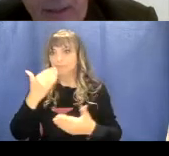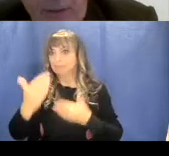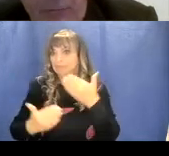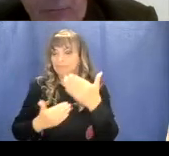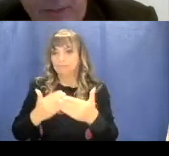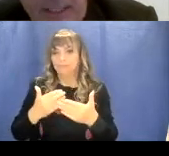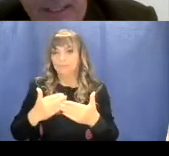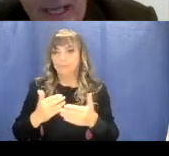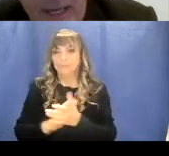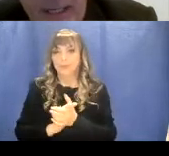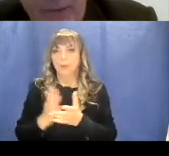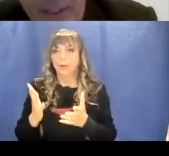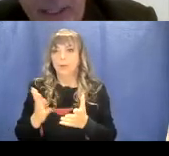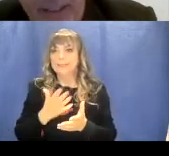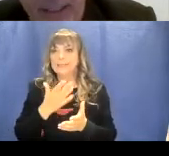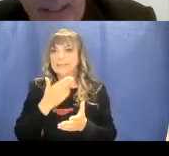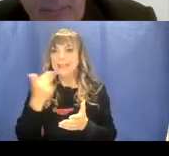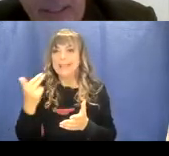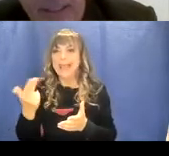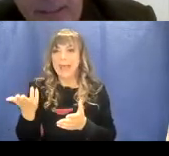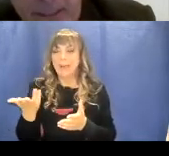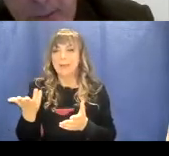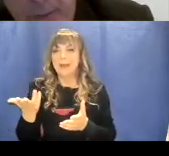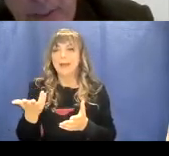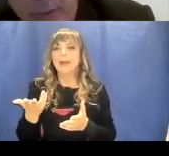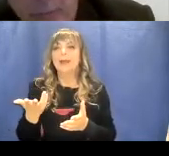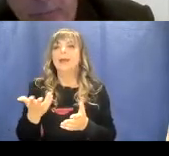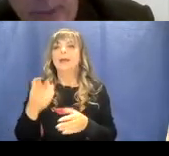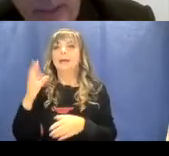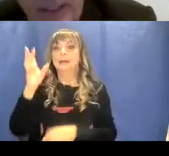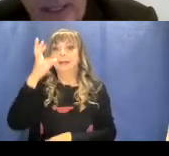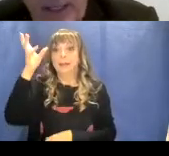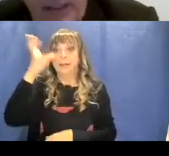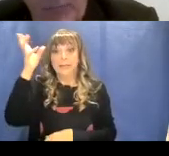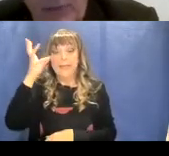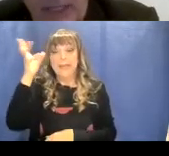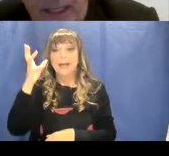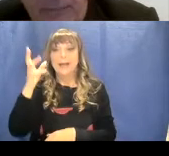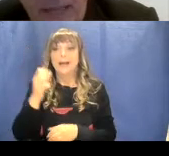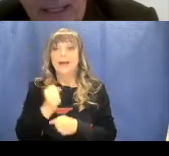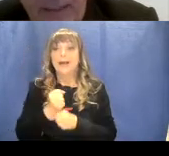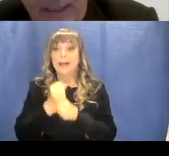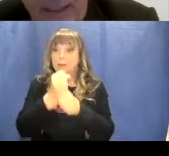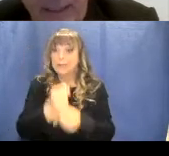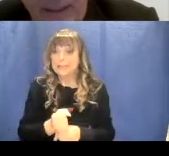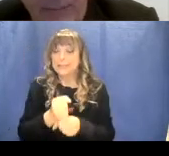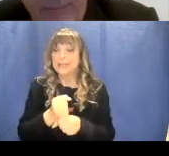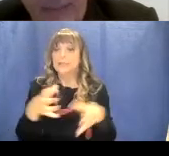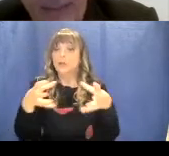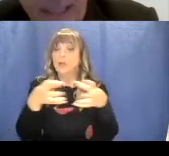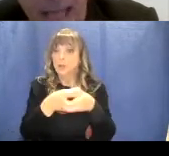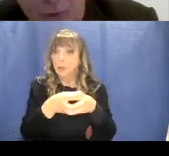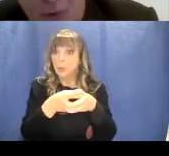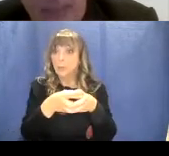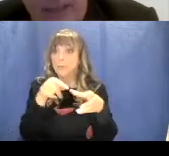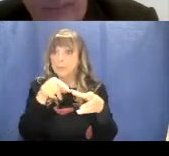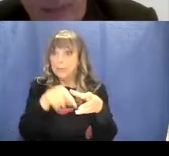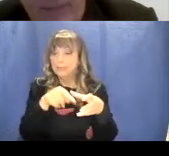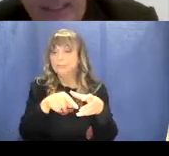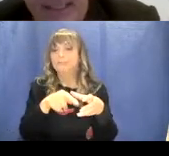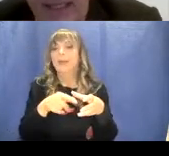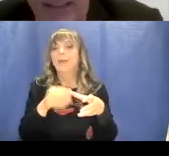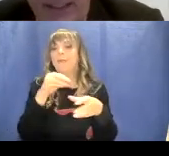qualcosa e si chiama la teoria delle rappresentazioni dei gruppi che una parte dell'algebra